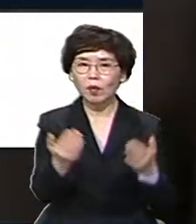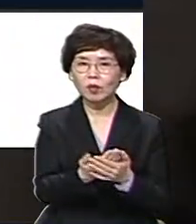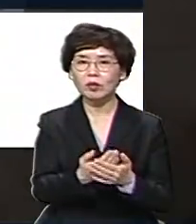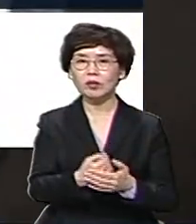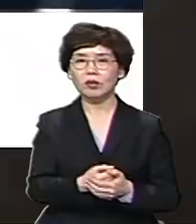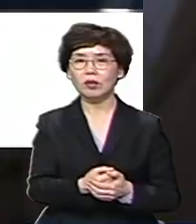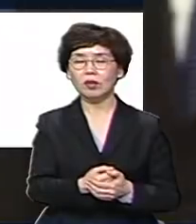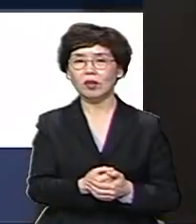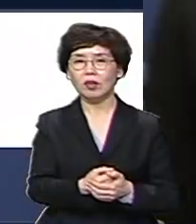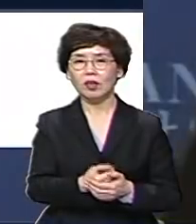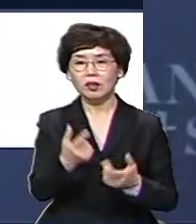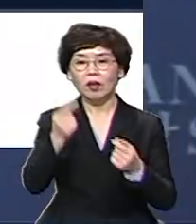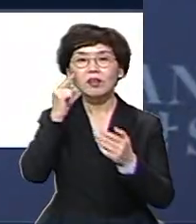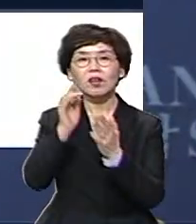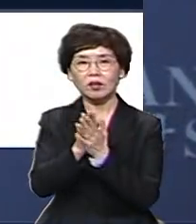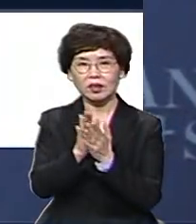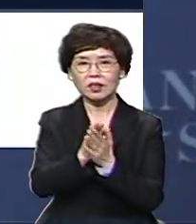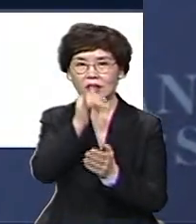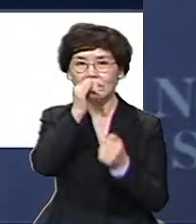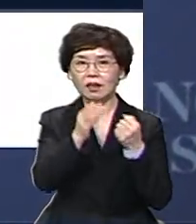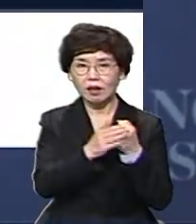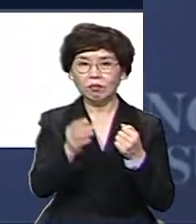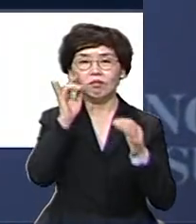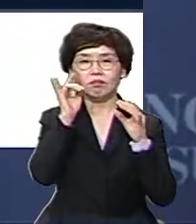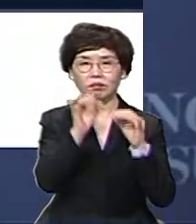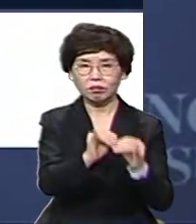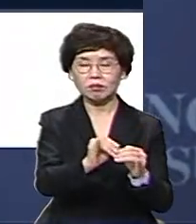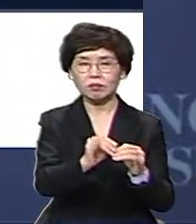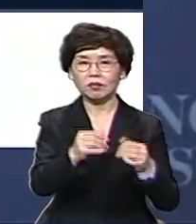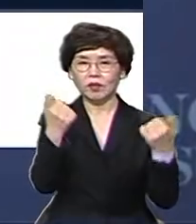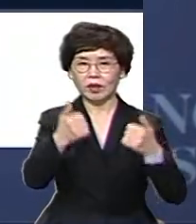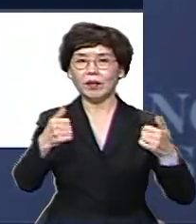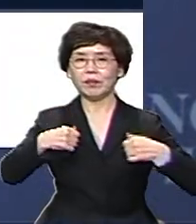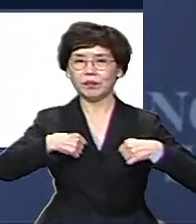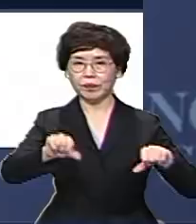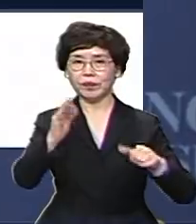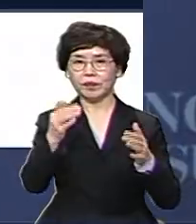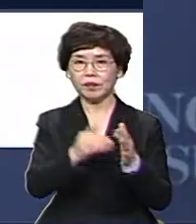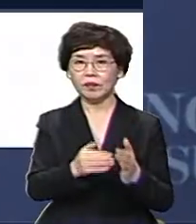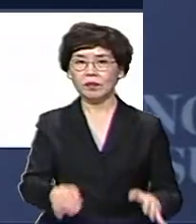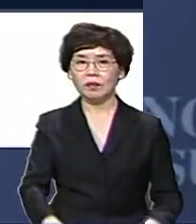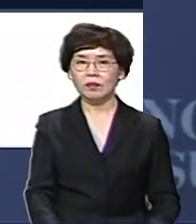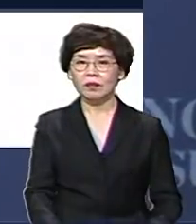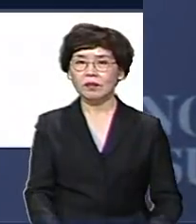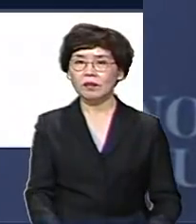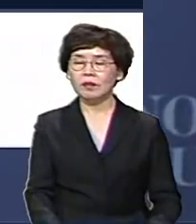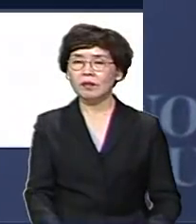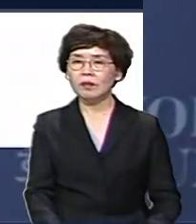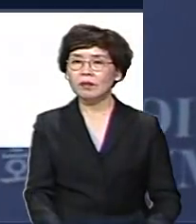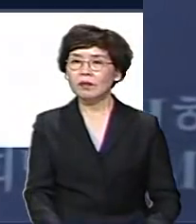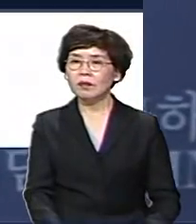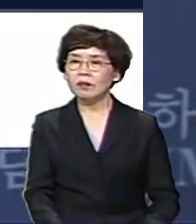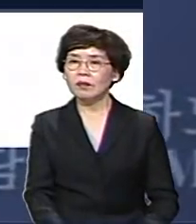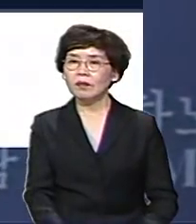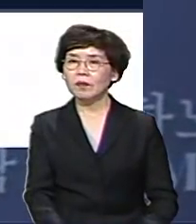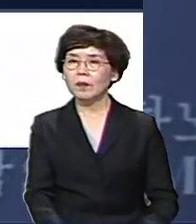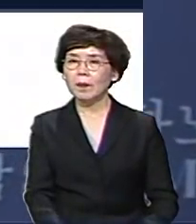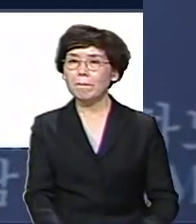의한 것이지 뭐 큰 문제가 있어서 그러한 것은 아닙니다. 우리가 원하는 것은 양측에서 모두 얻어냈다고 생각하고 그런 정신으로 나온